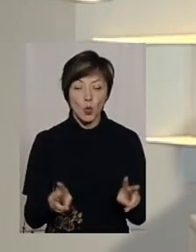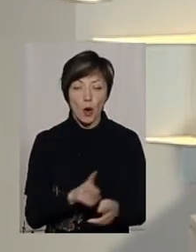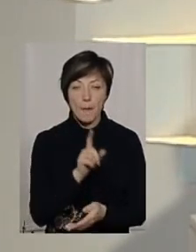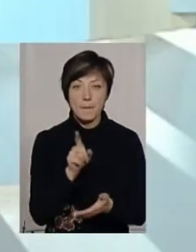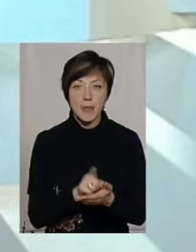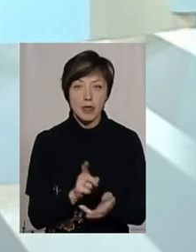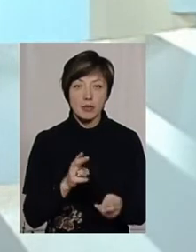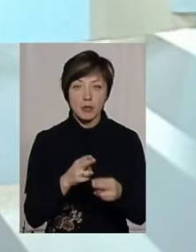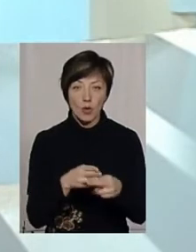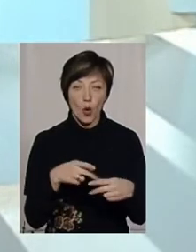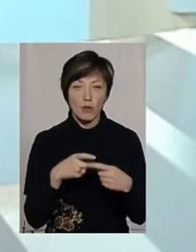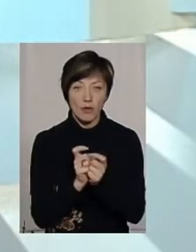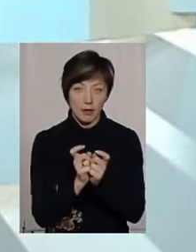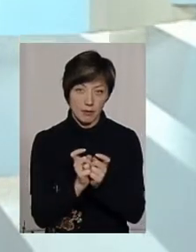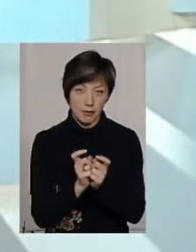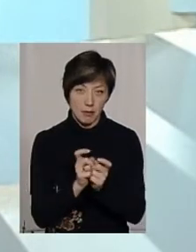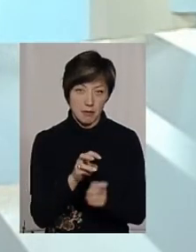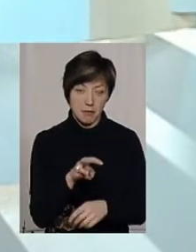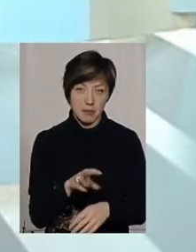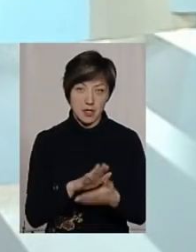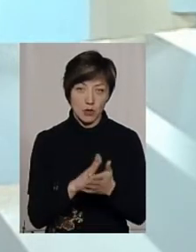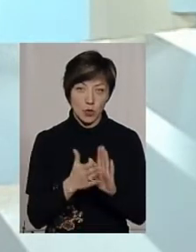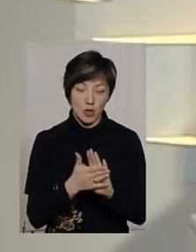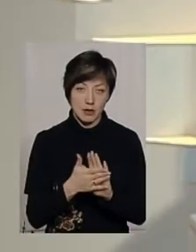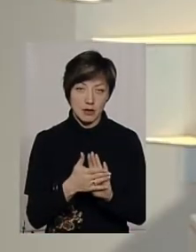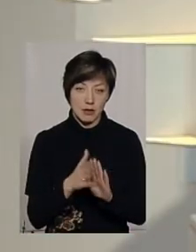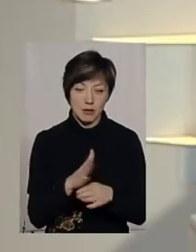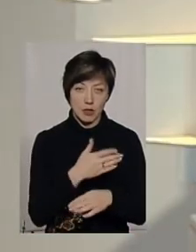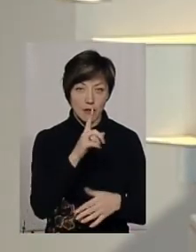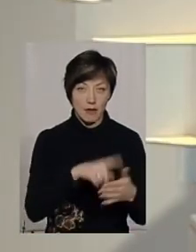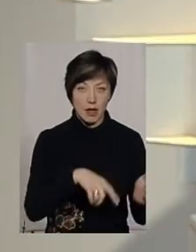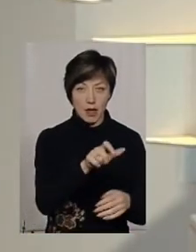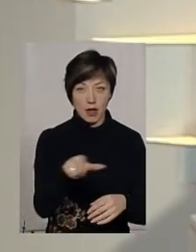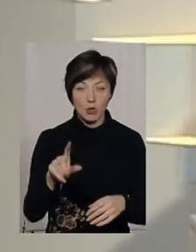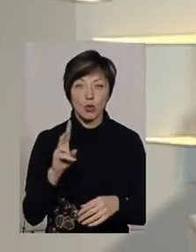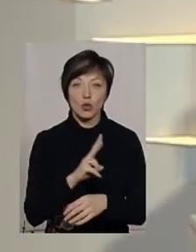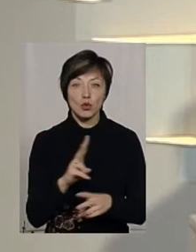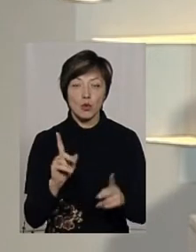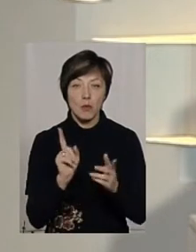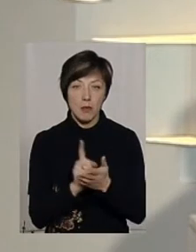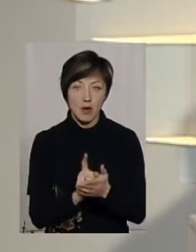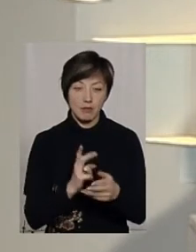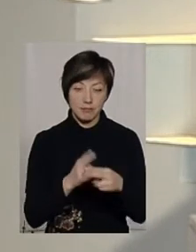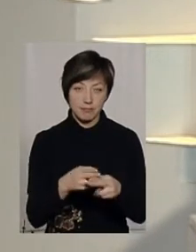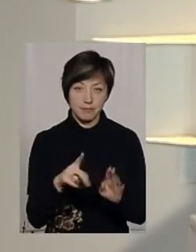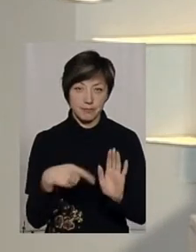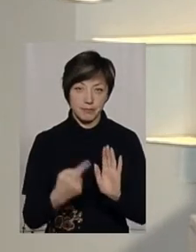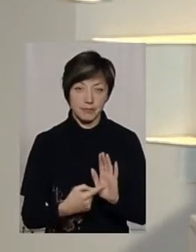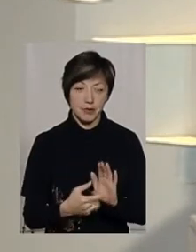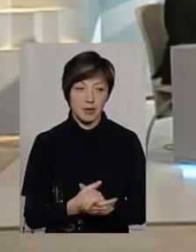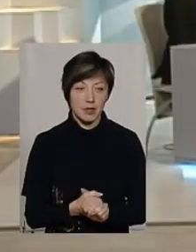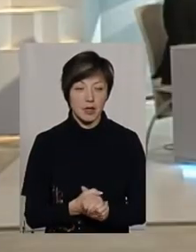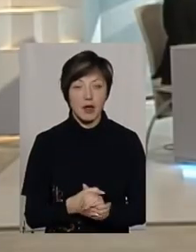має запобігати конфліктам, конфліктним ситуаціям між вірянами? Хто насамперед має?